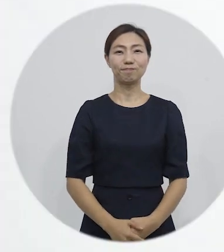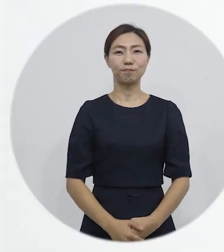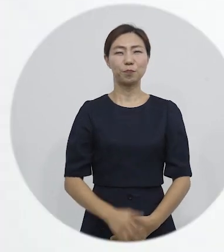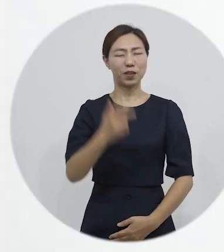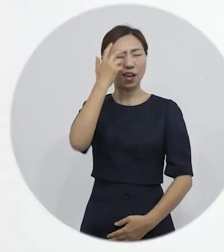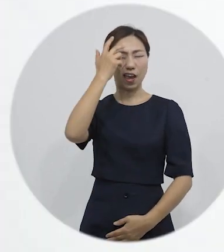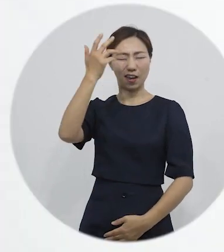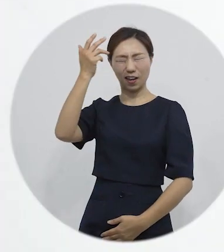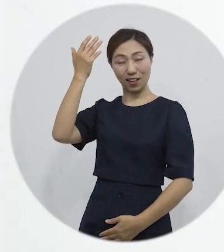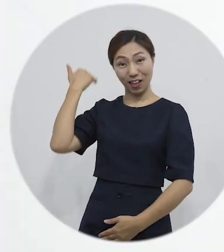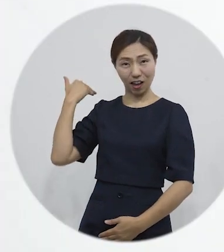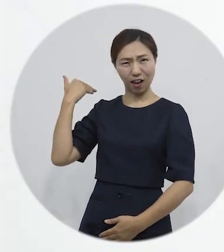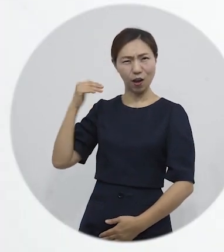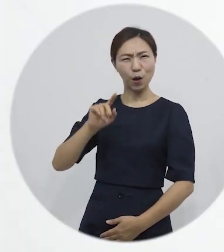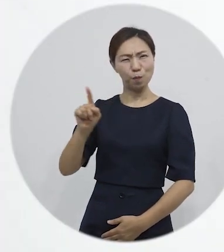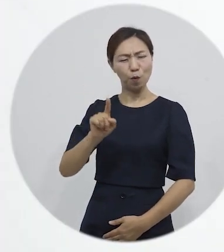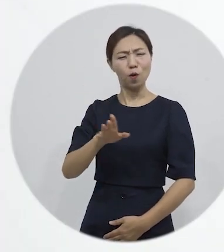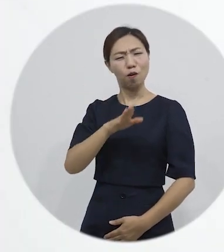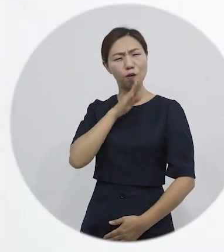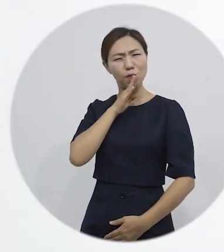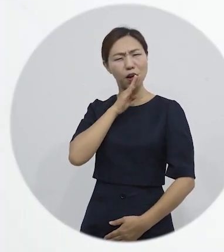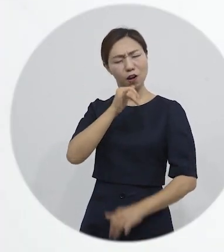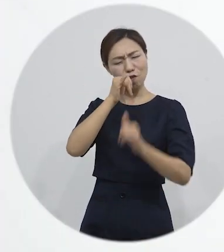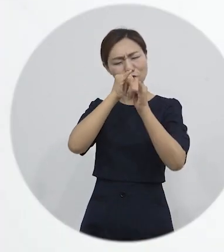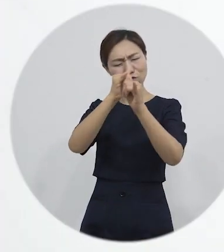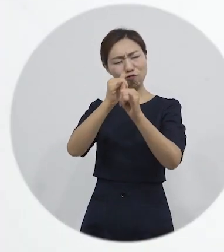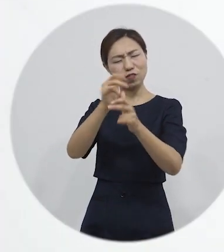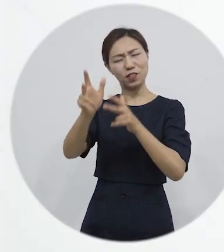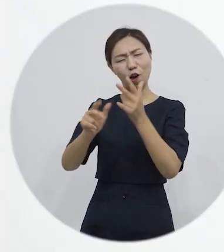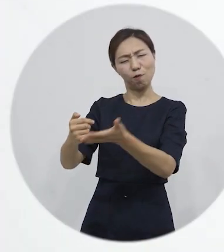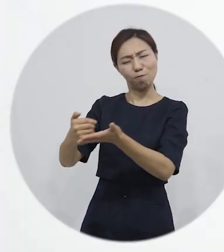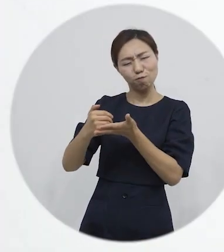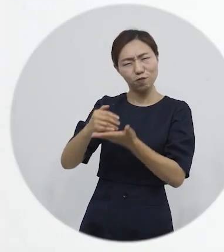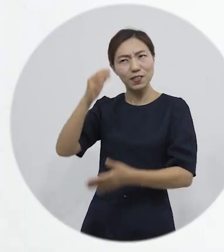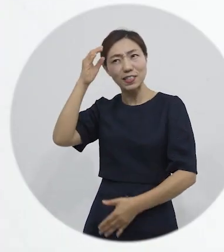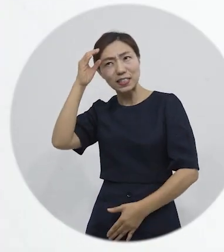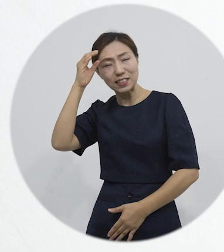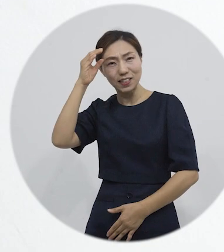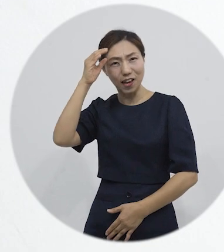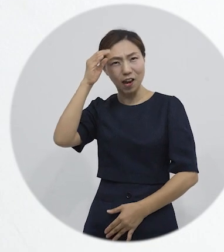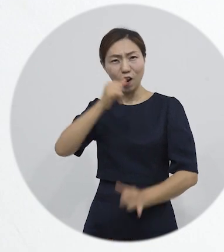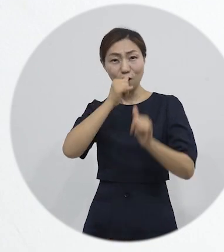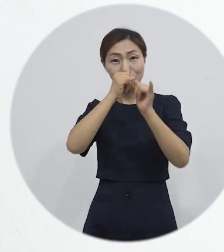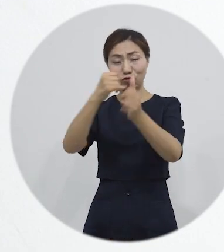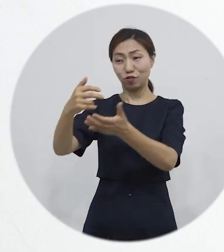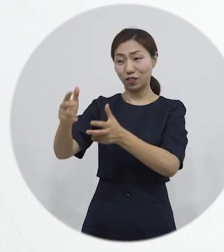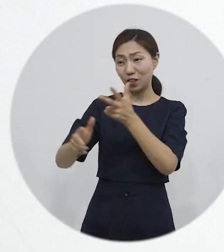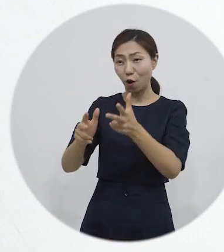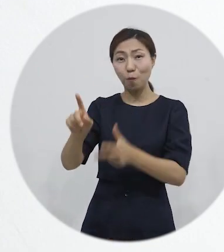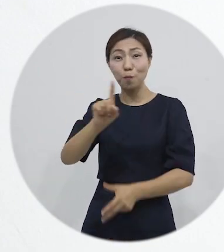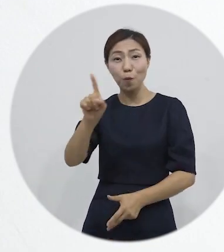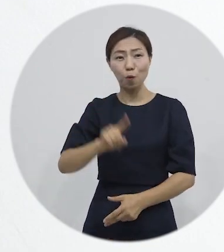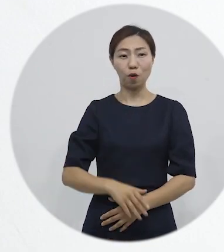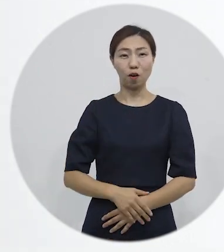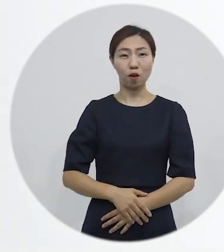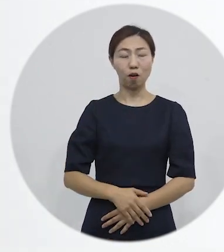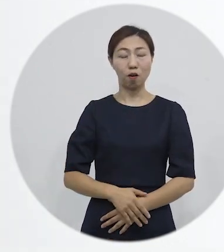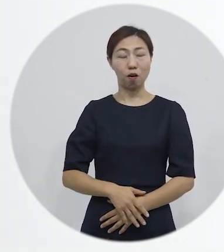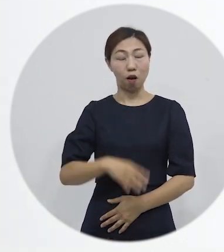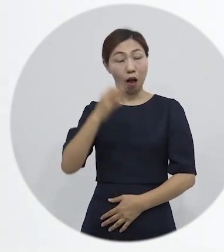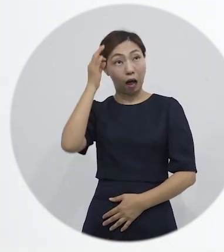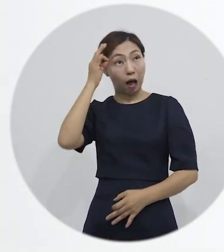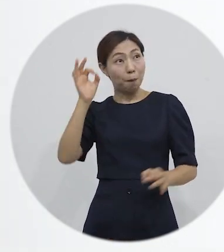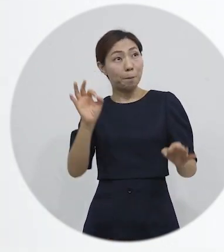같습니다. 예전에는 정말 우수한 사업이 있을 거라고 생각했습니다. 여기서 우수한 사업이라는 게 뭐냐면요.